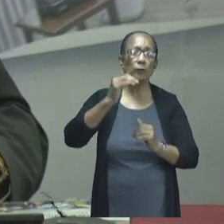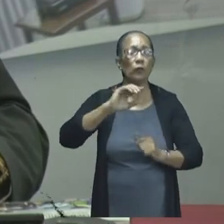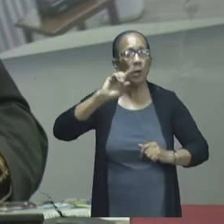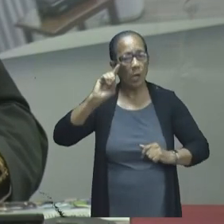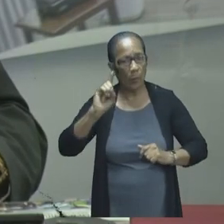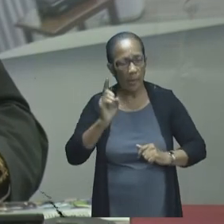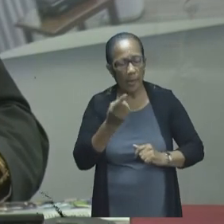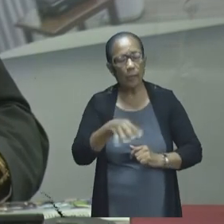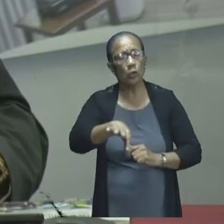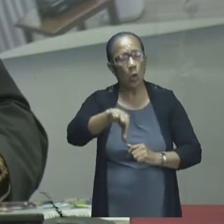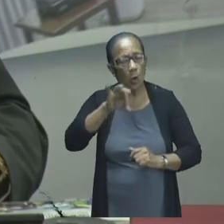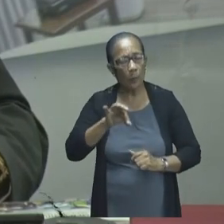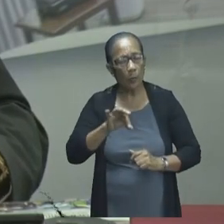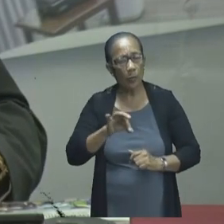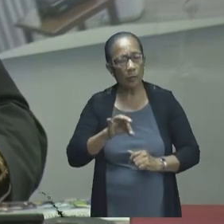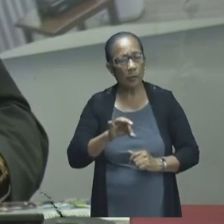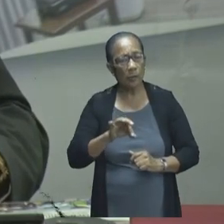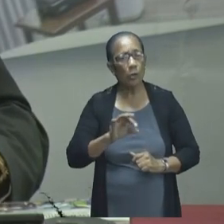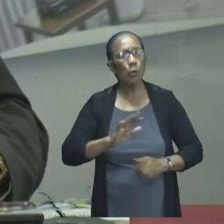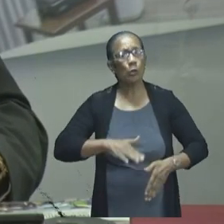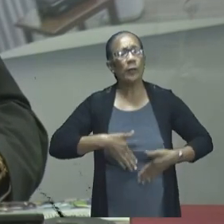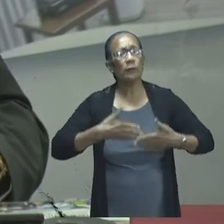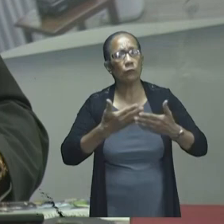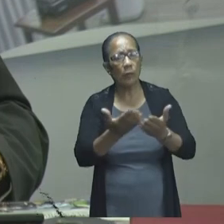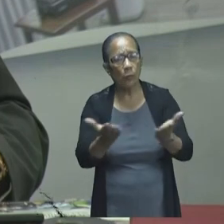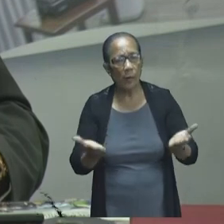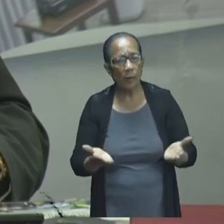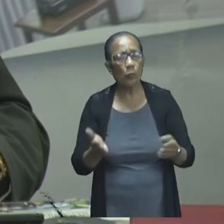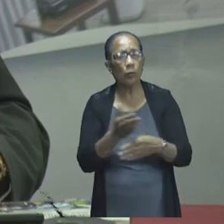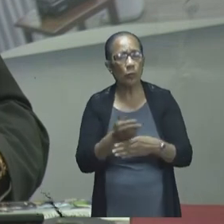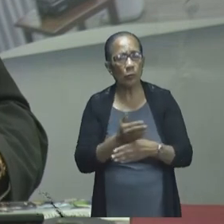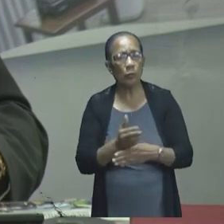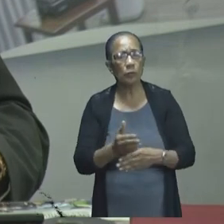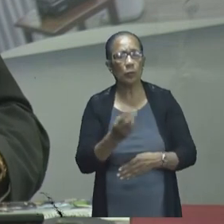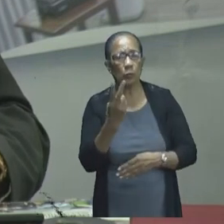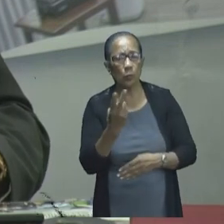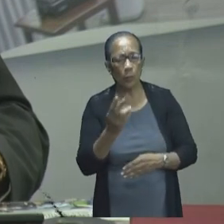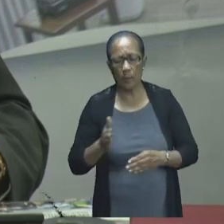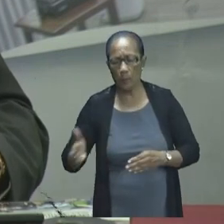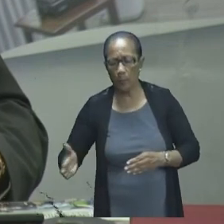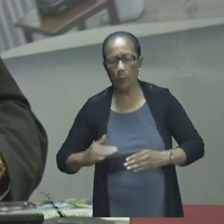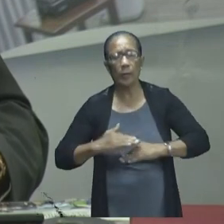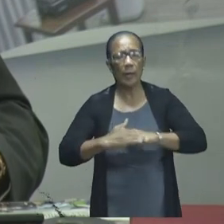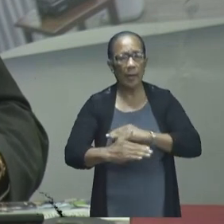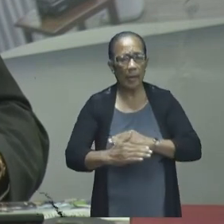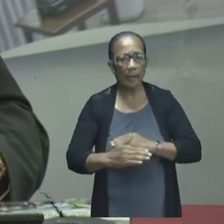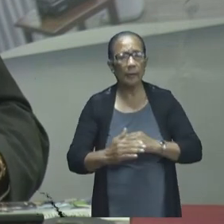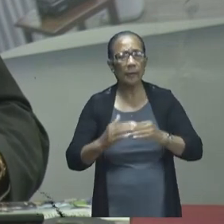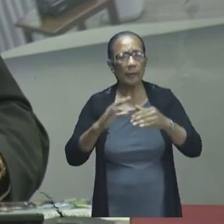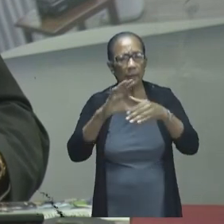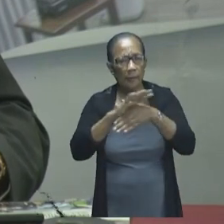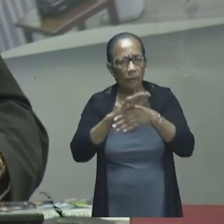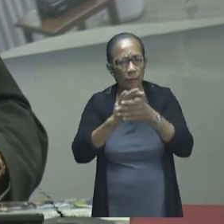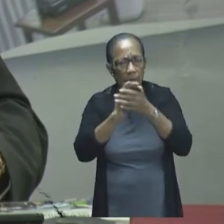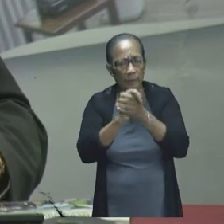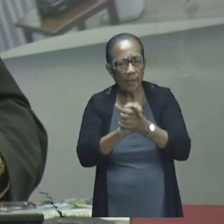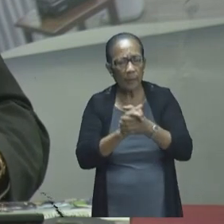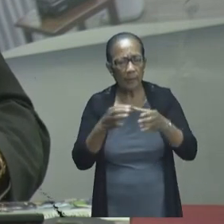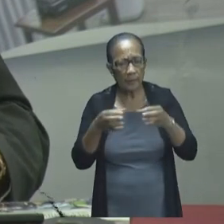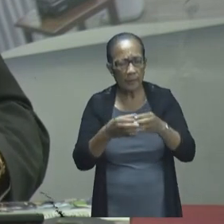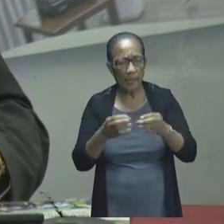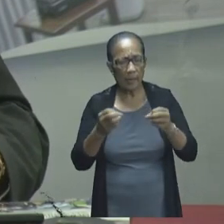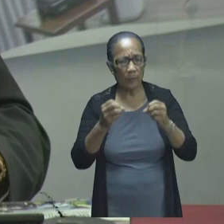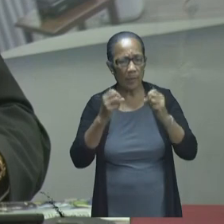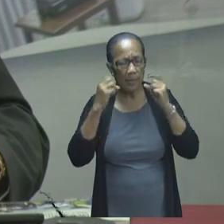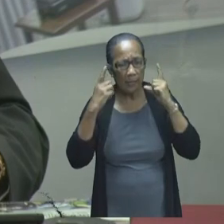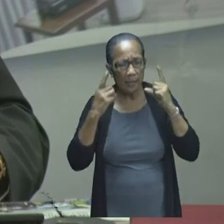het oplossen zoals dat verwacht wordt dus het wier buurlanden die vriendschappelijk met elkaar leven en samenwerken die goede